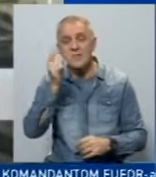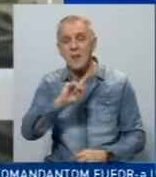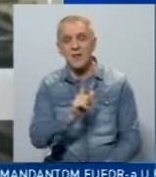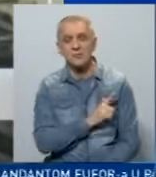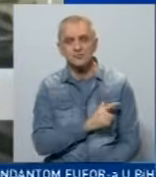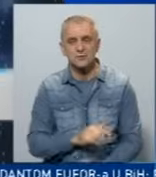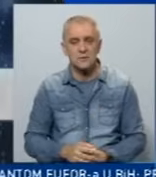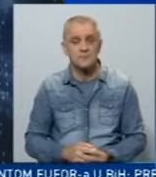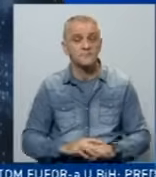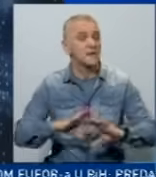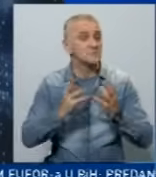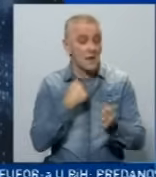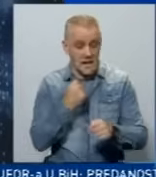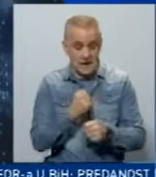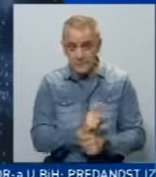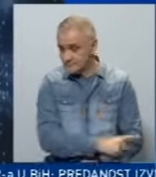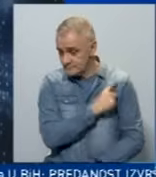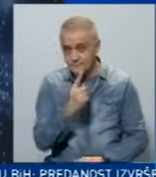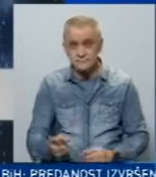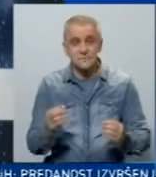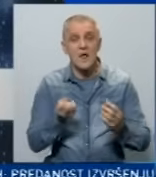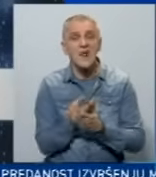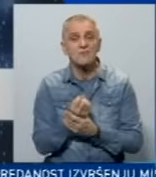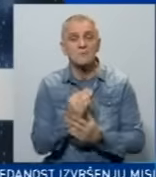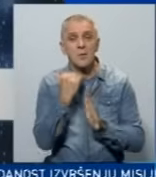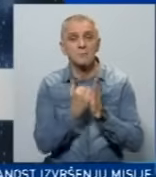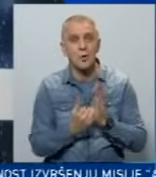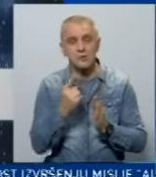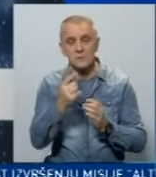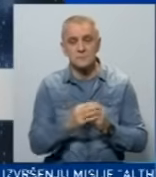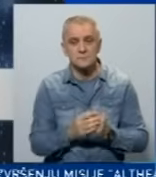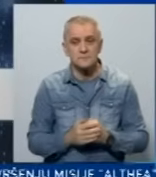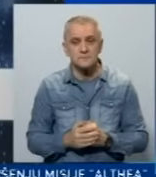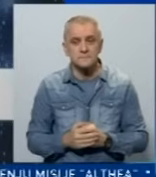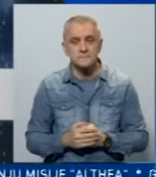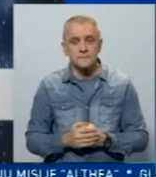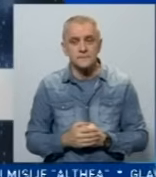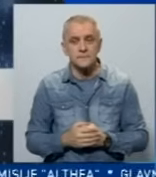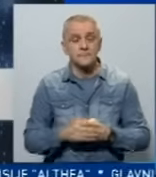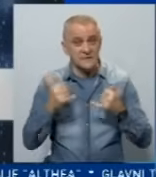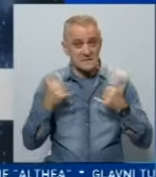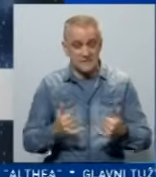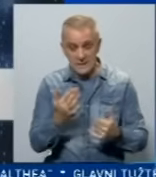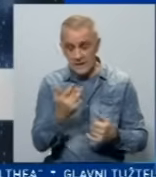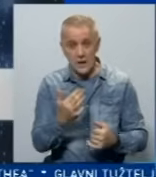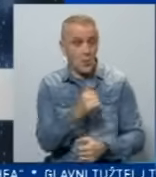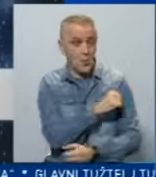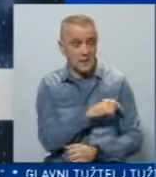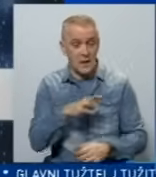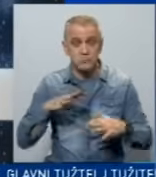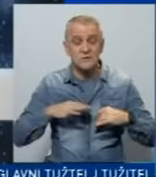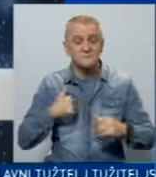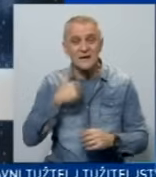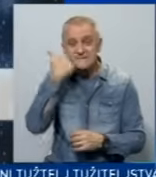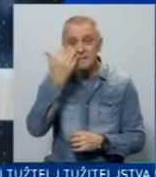dočekao. Čitav radni vijek sam proveo u informativnom programu koji je produkcijski najzahtjevniji. I sad par godina do penzije